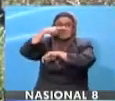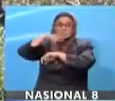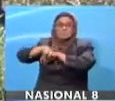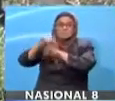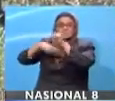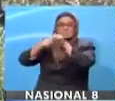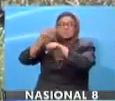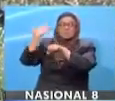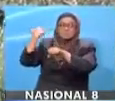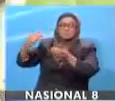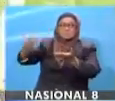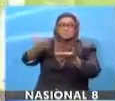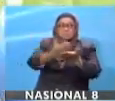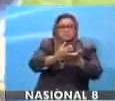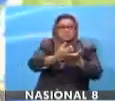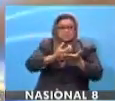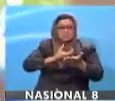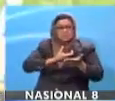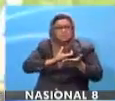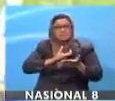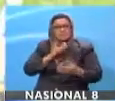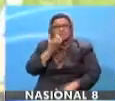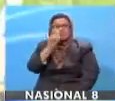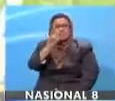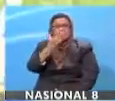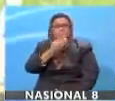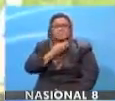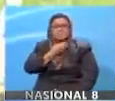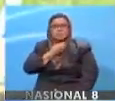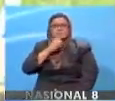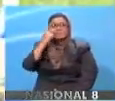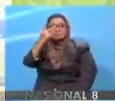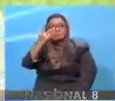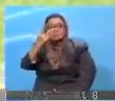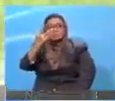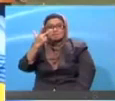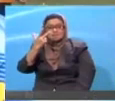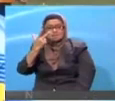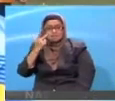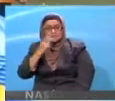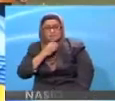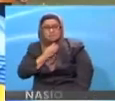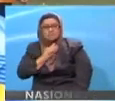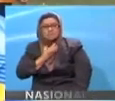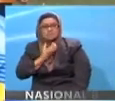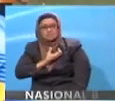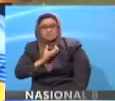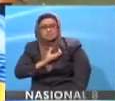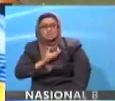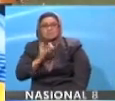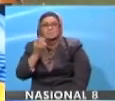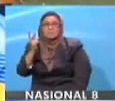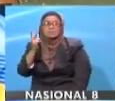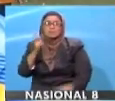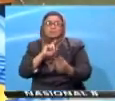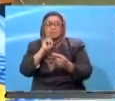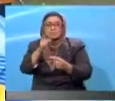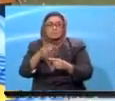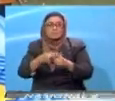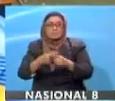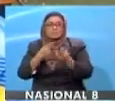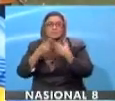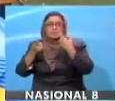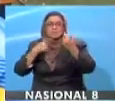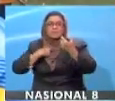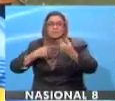3 perak dan 3 gangsa menjadi semangat untuk membawa pulang pingat. Cabarannya paling kuat Laos dengan